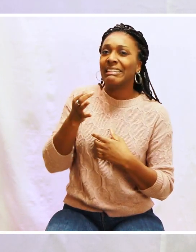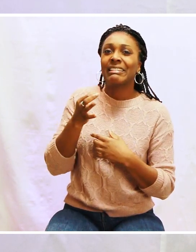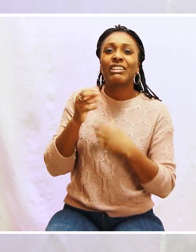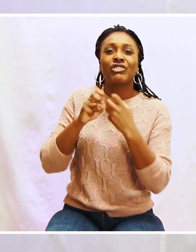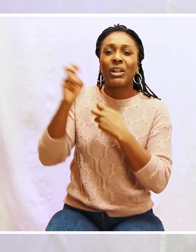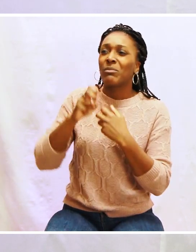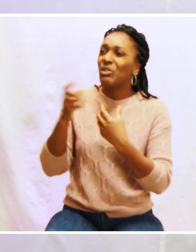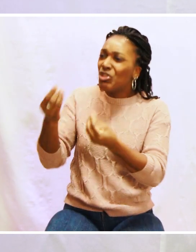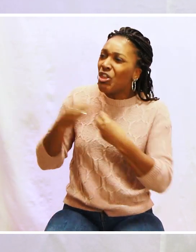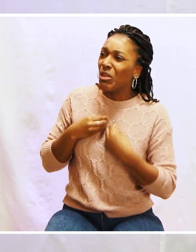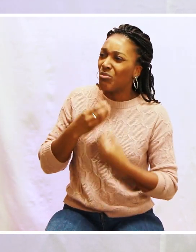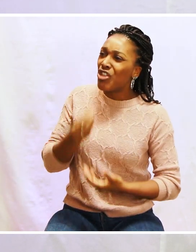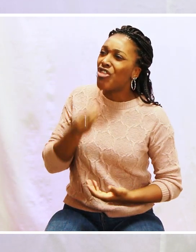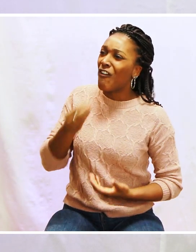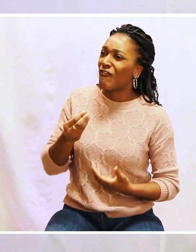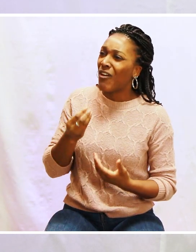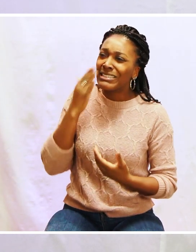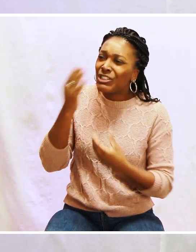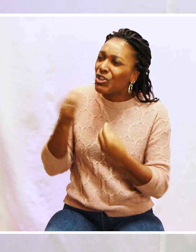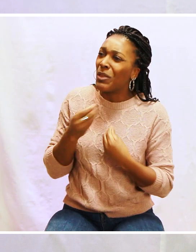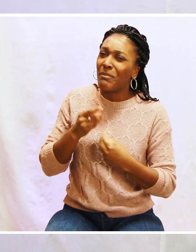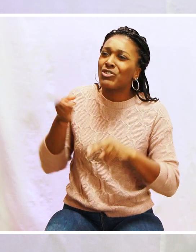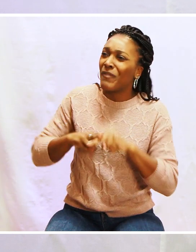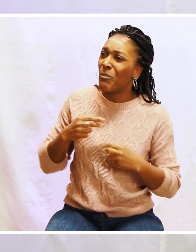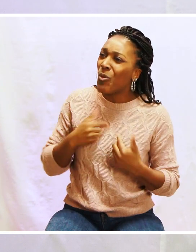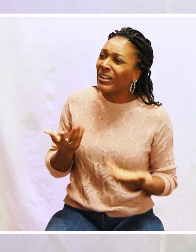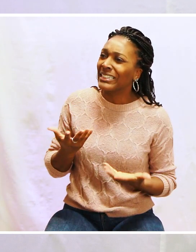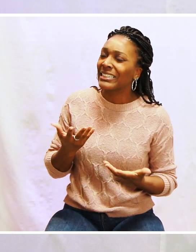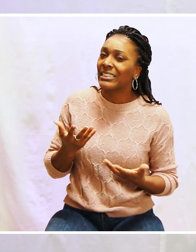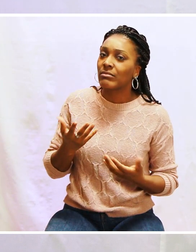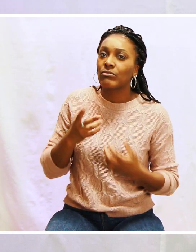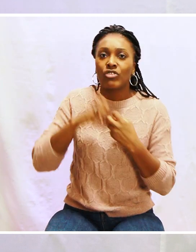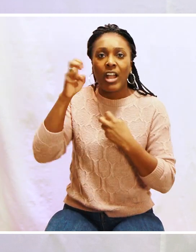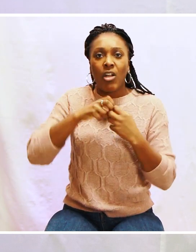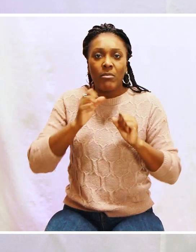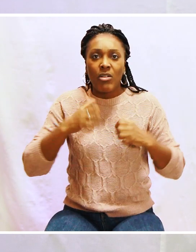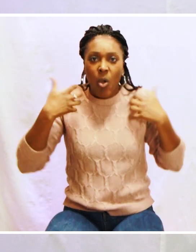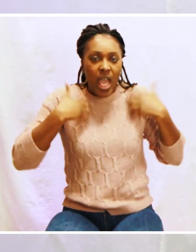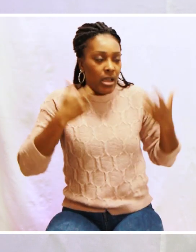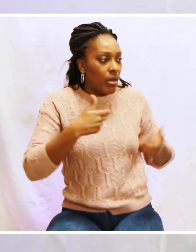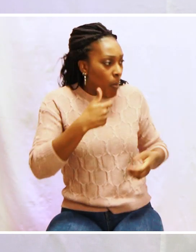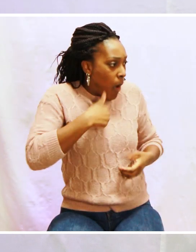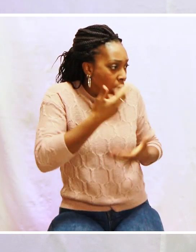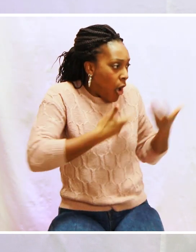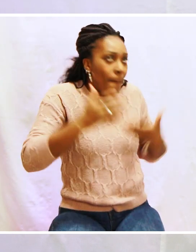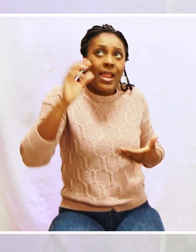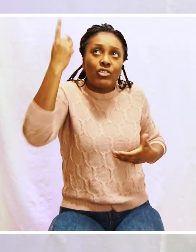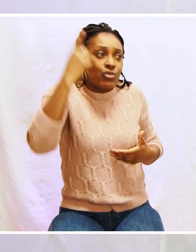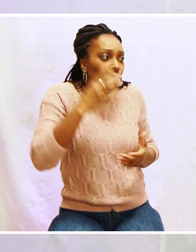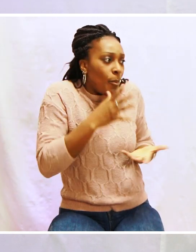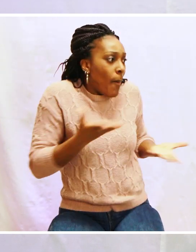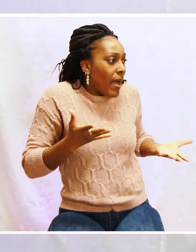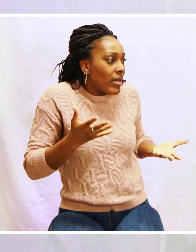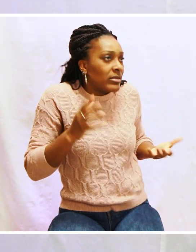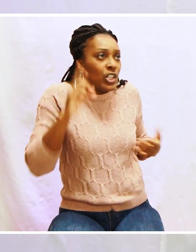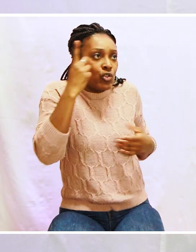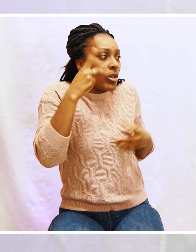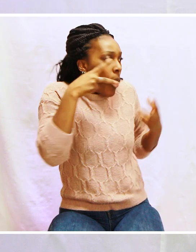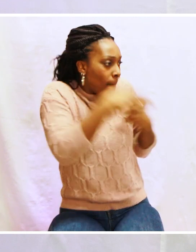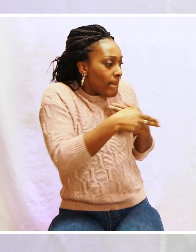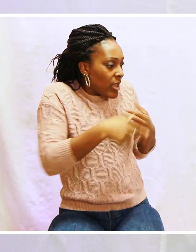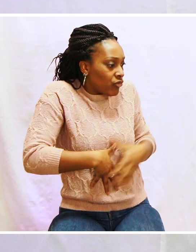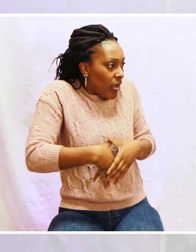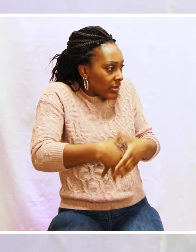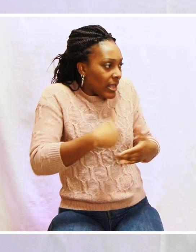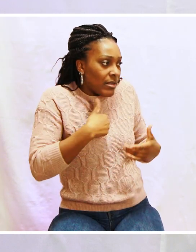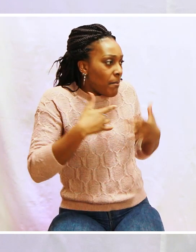meurs. » La colère de Jacob s'enflamma contre Rachel et il dit, « Suis-je à la place de Dieu qui t'empêche d'être féconde ?»